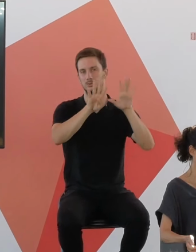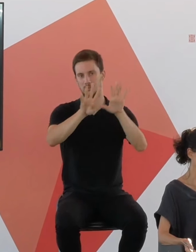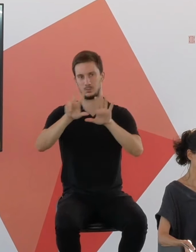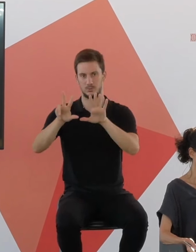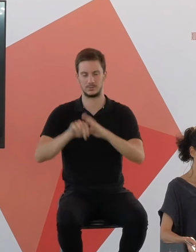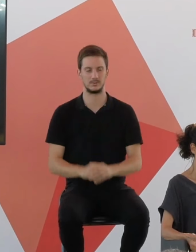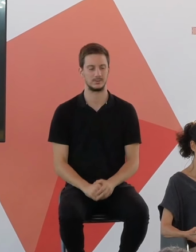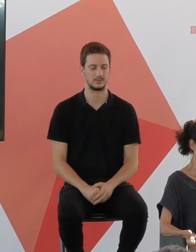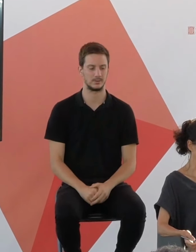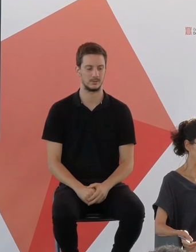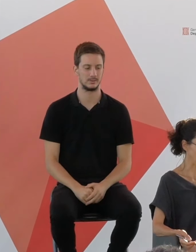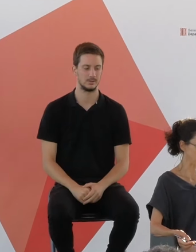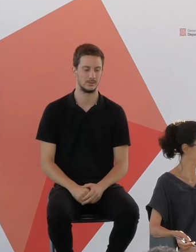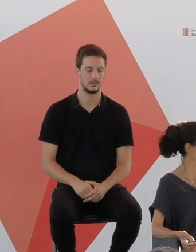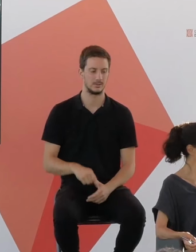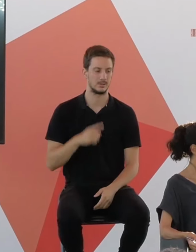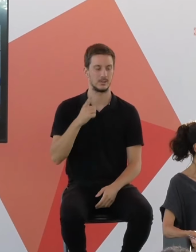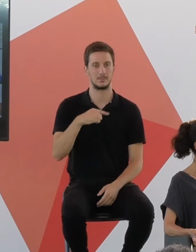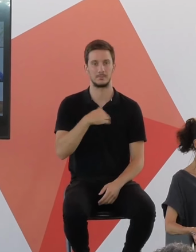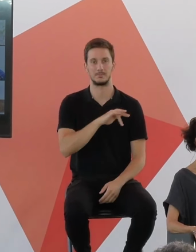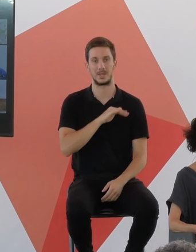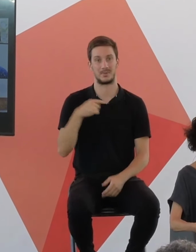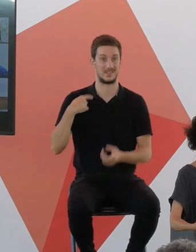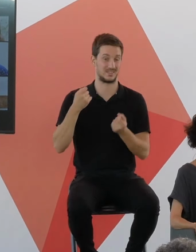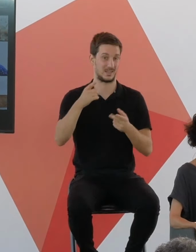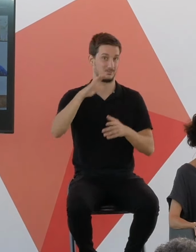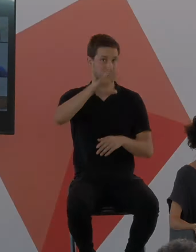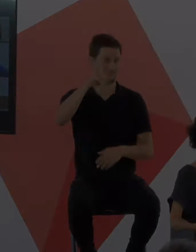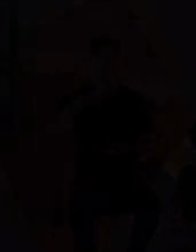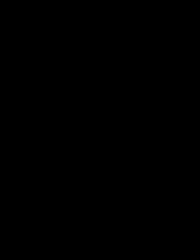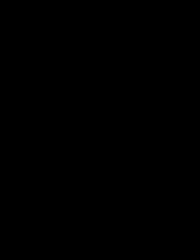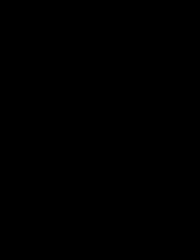literària a la Catalunya, no? O què s'està coent a l'Alguer a nivell literari.